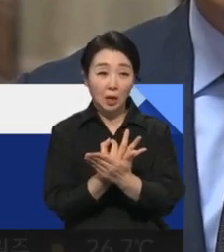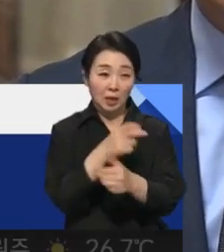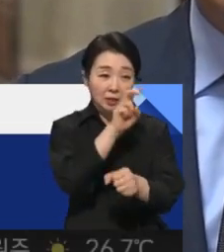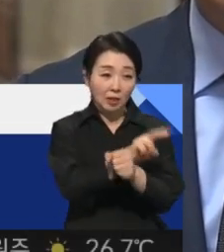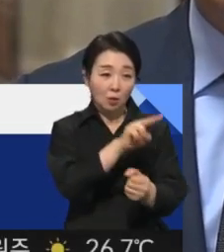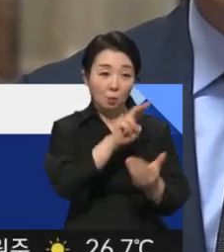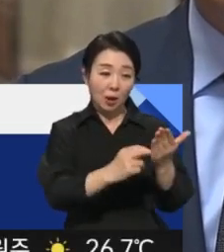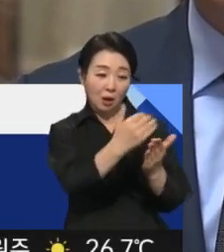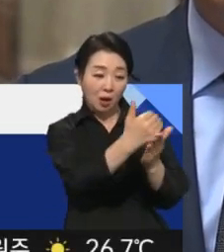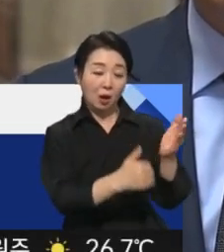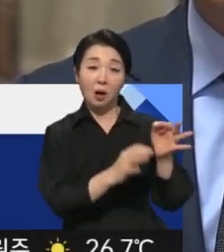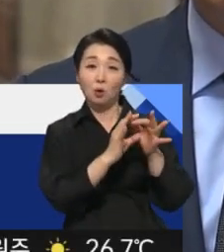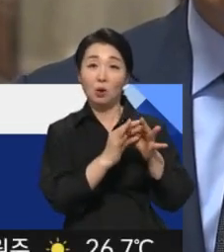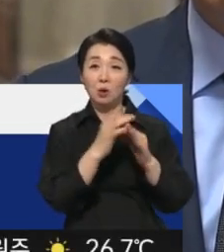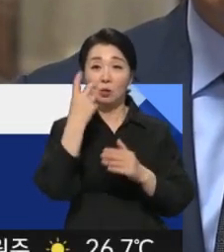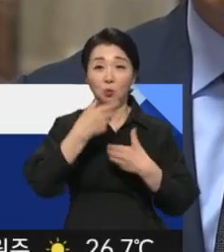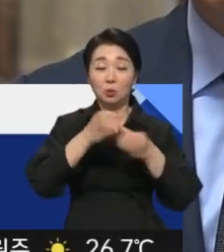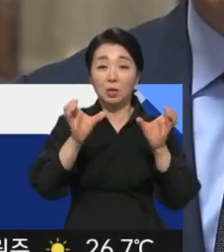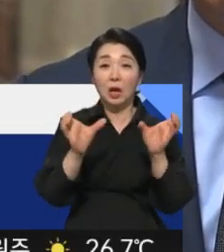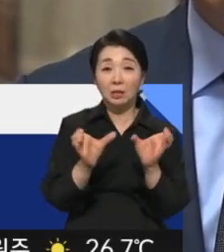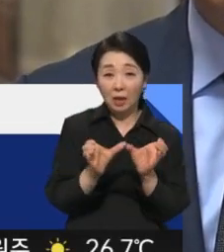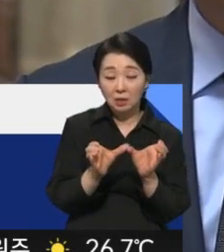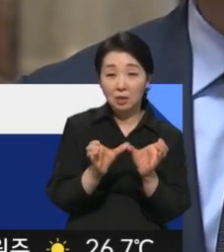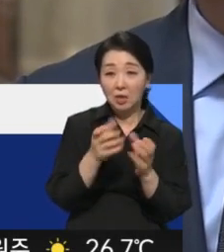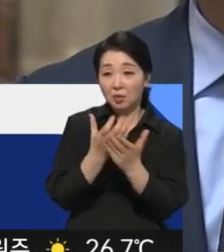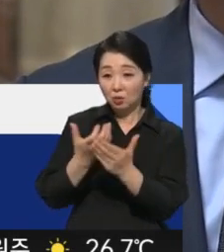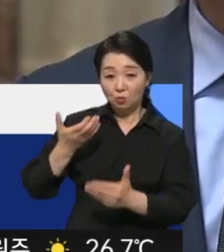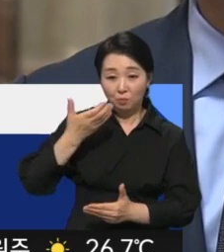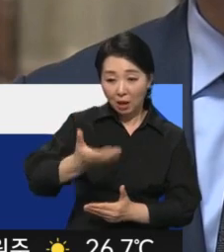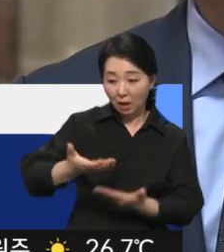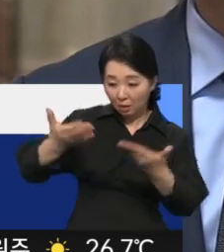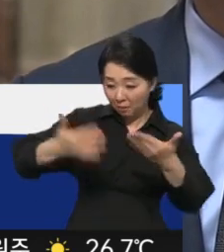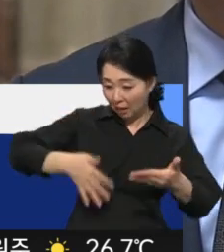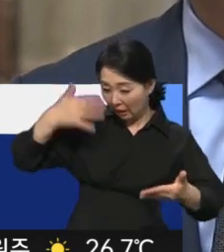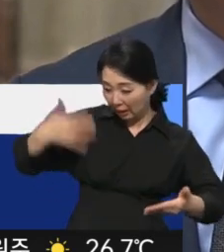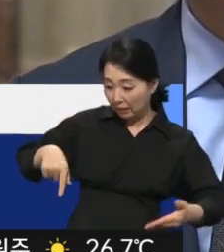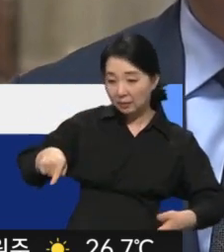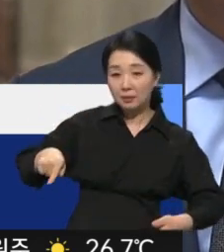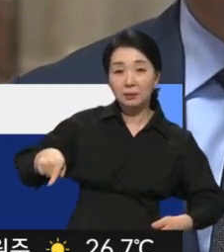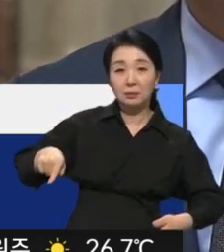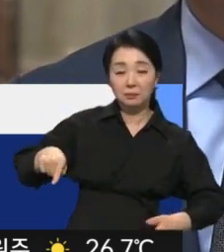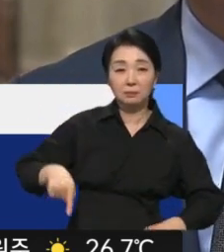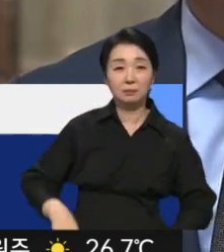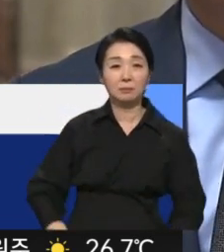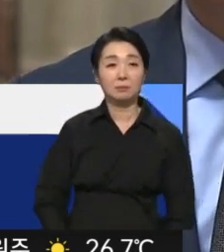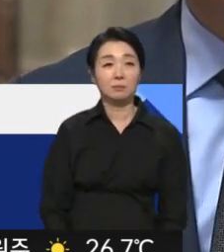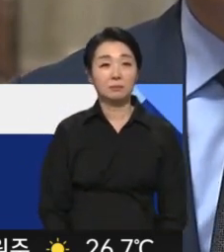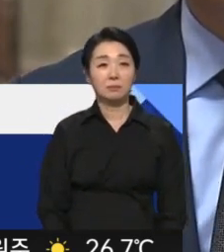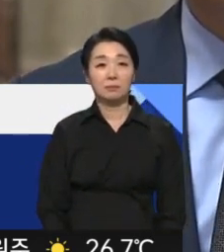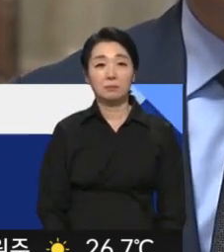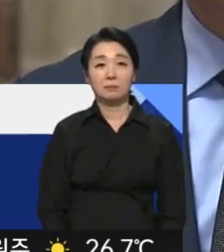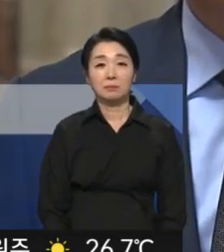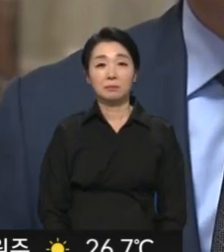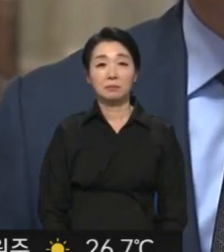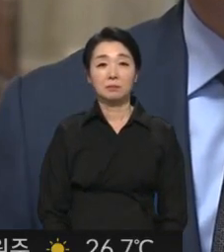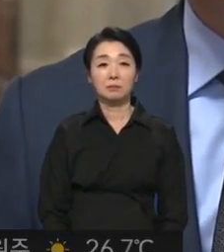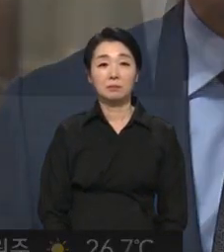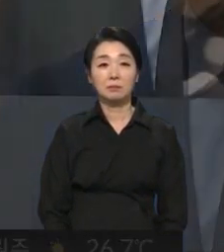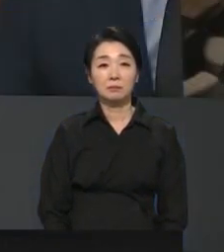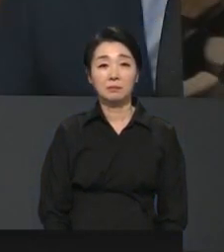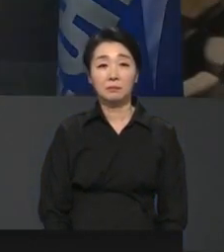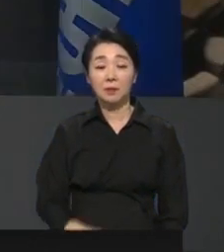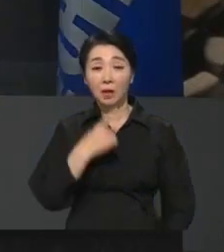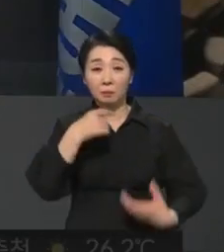조사단이 관련된 요청 자료를 제출받지 못한 상황이었다라고 하는 점을 말씀을 드리겠습니다.